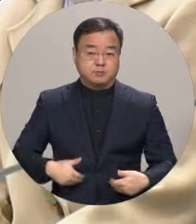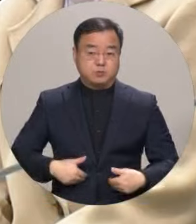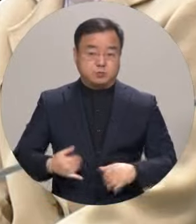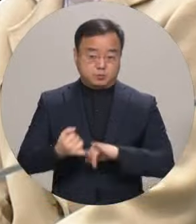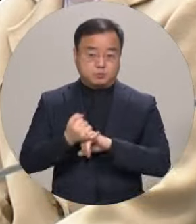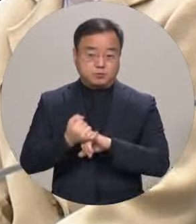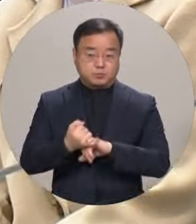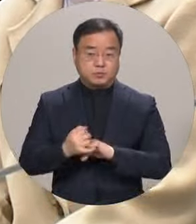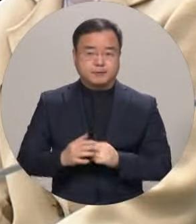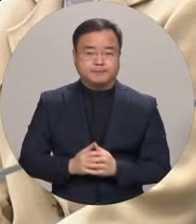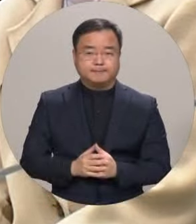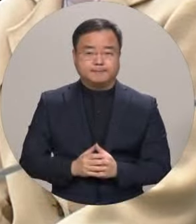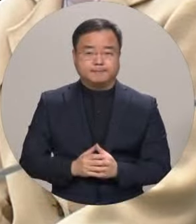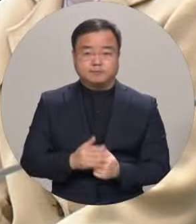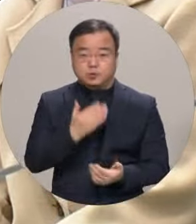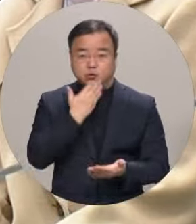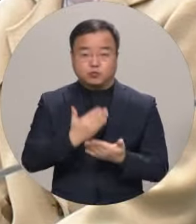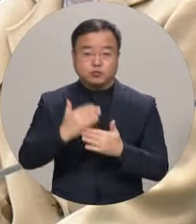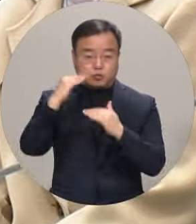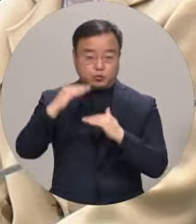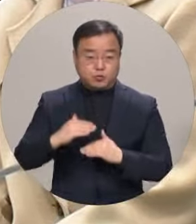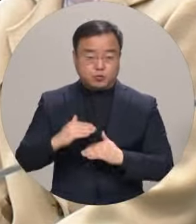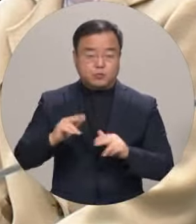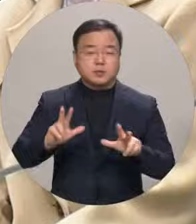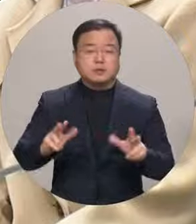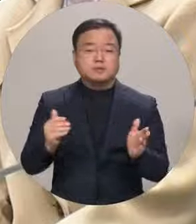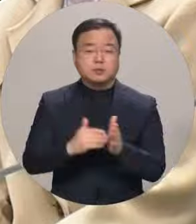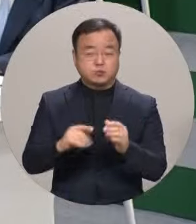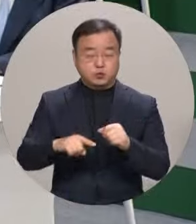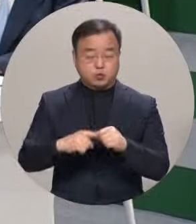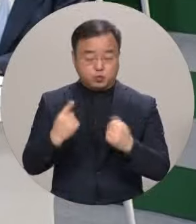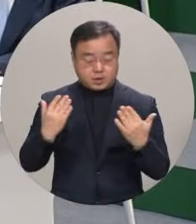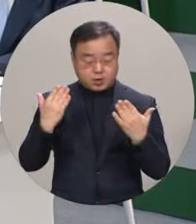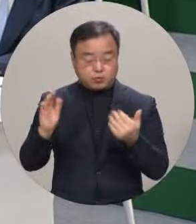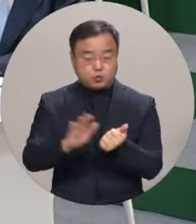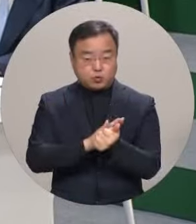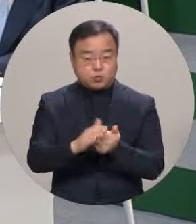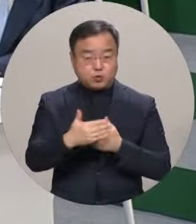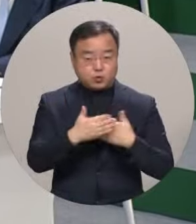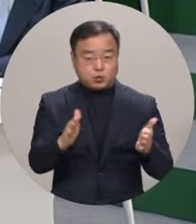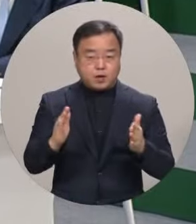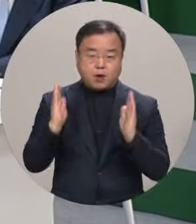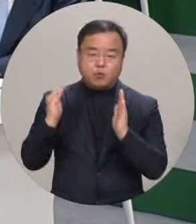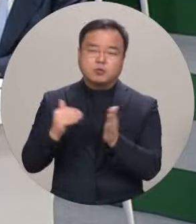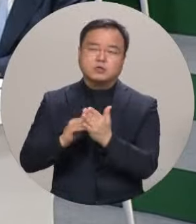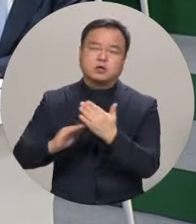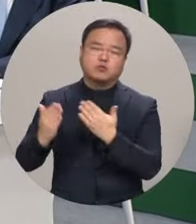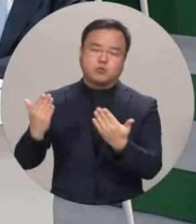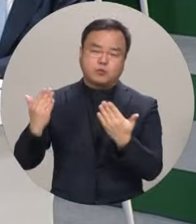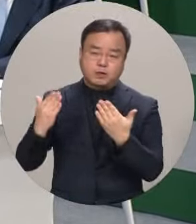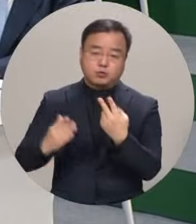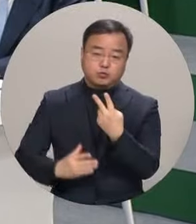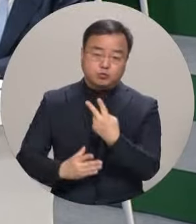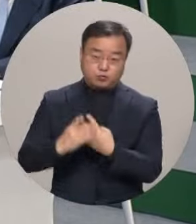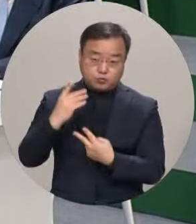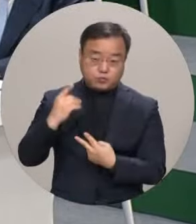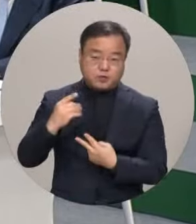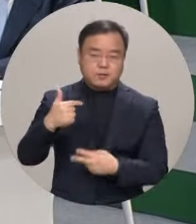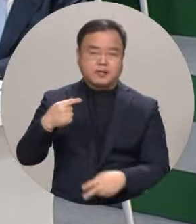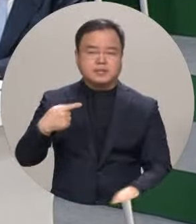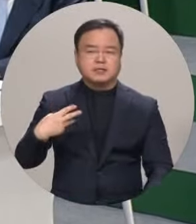필요합니다 핵심은 기존의 초등돌봄 교실과 방우 학교를 통합한 늘봄학교대 계획을